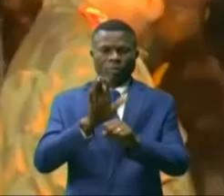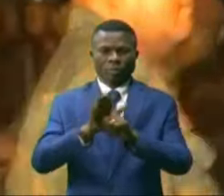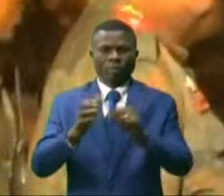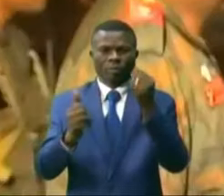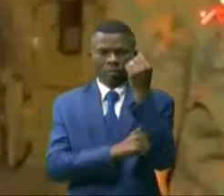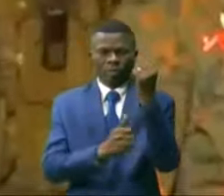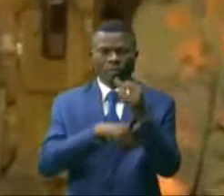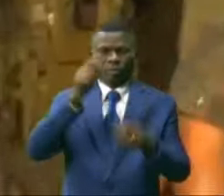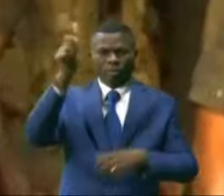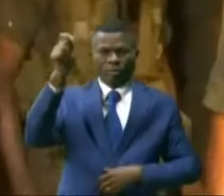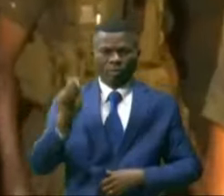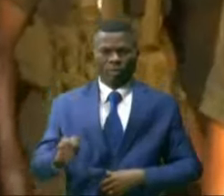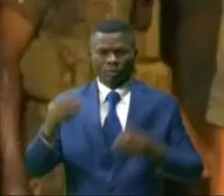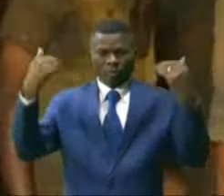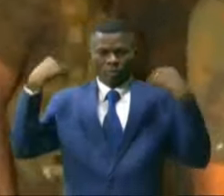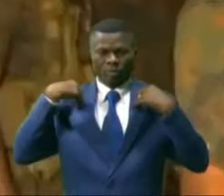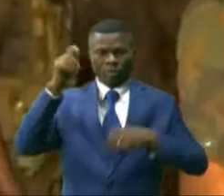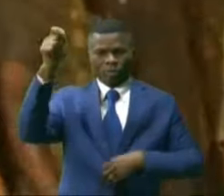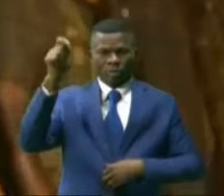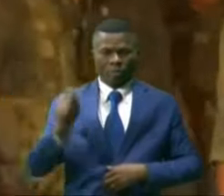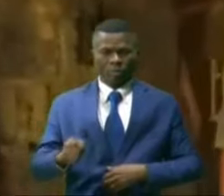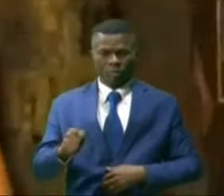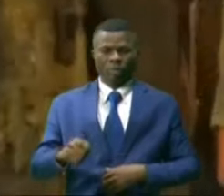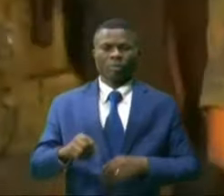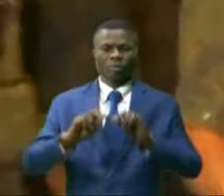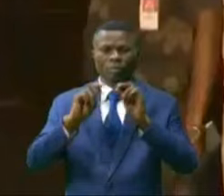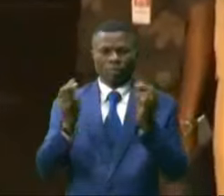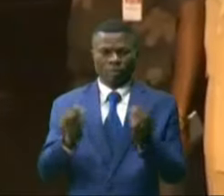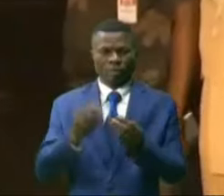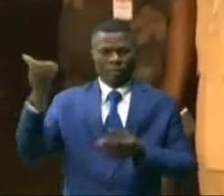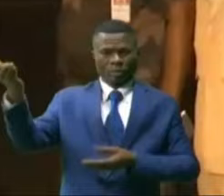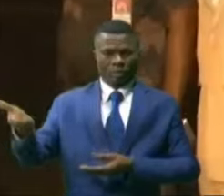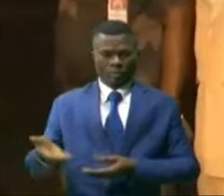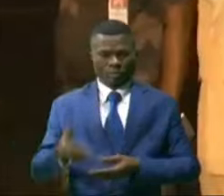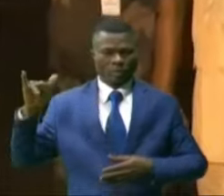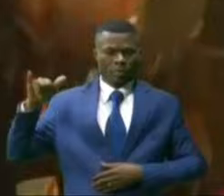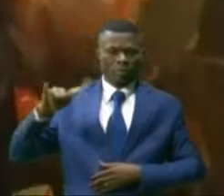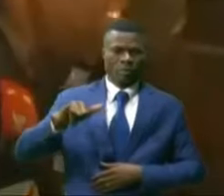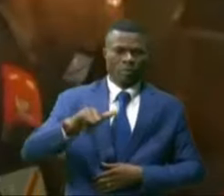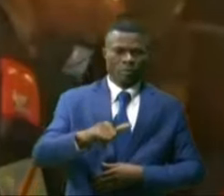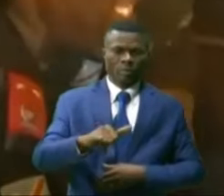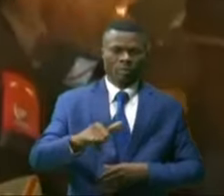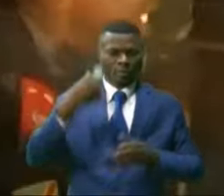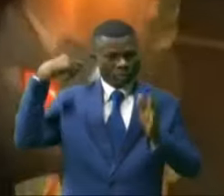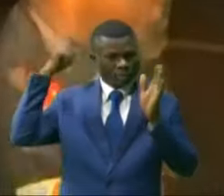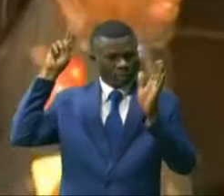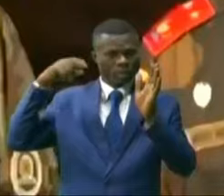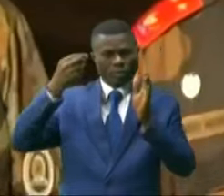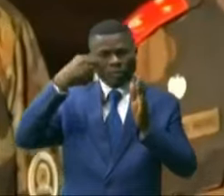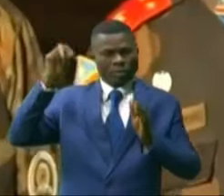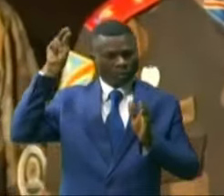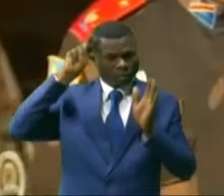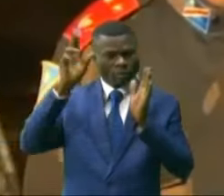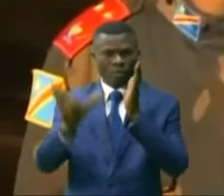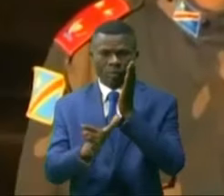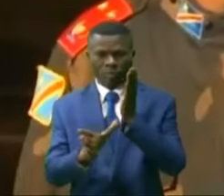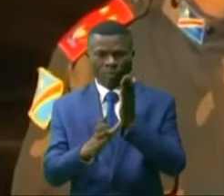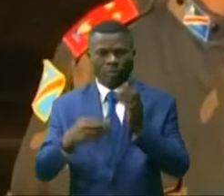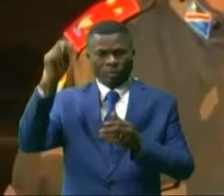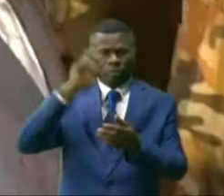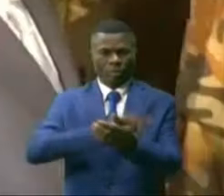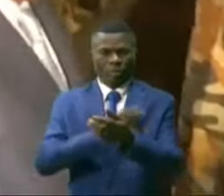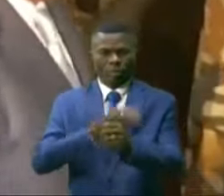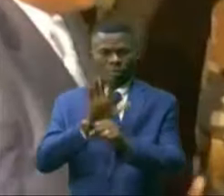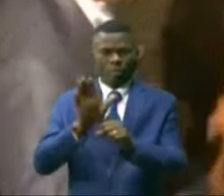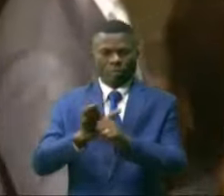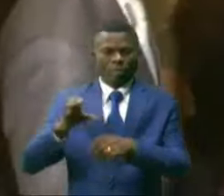délégation militaire, le chef d'état-major général de FARDC a été accueilli à sa descente d'avion par le gouverneur intérimaire du Nord Kivu, entouré des membres